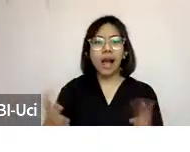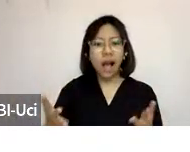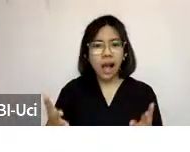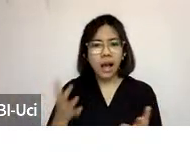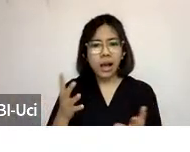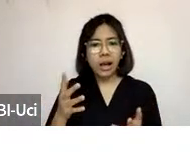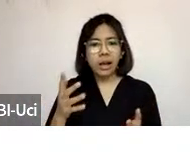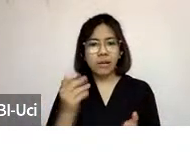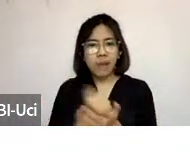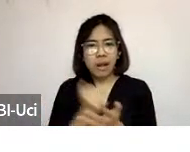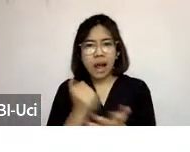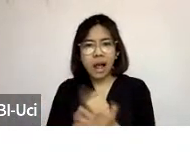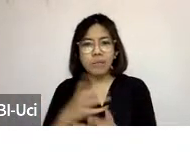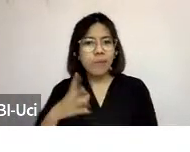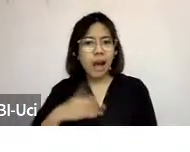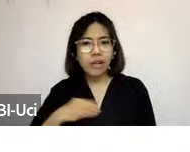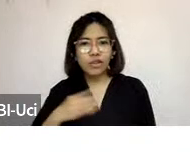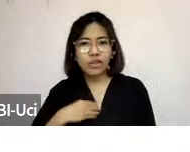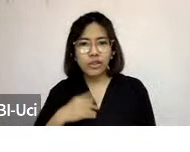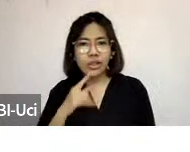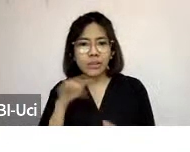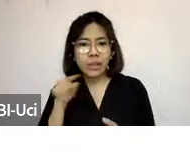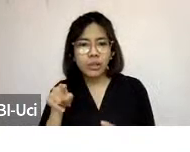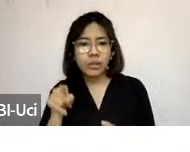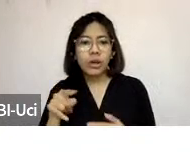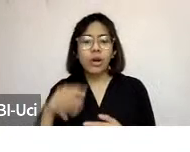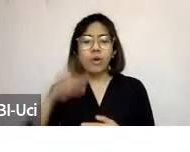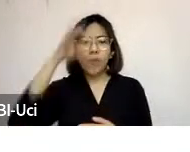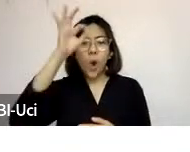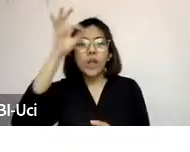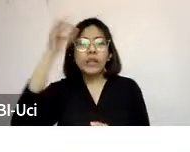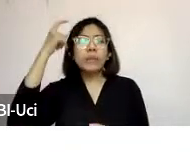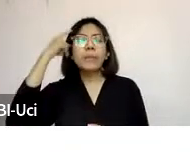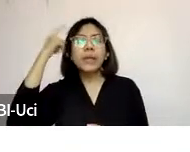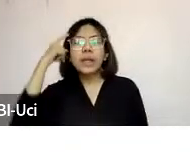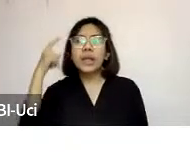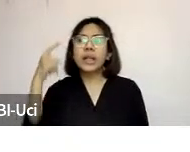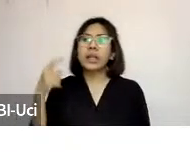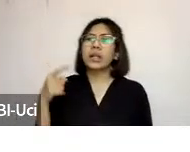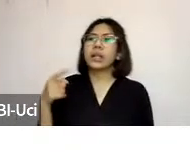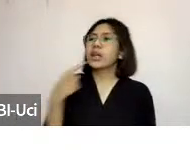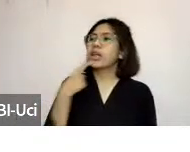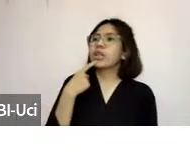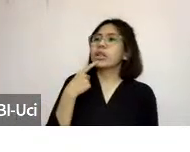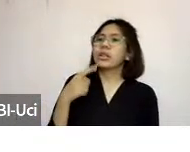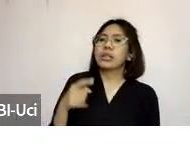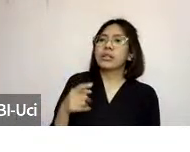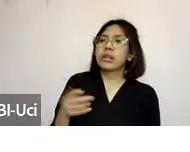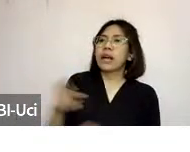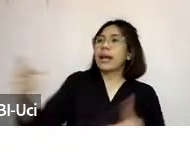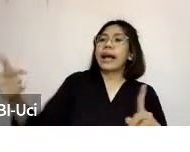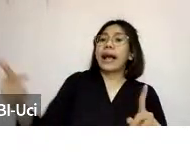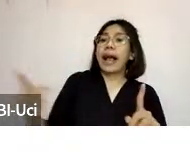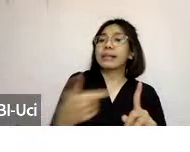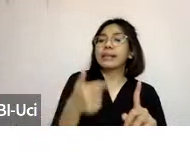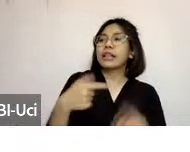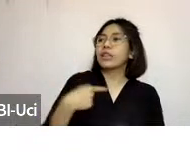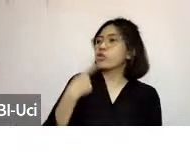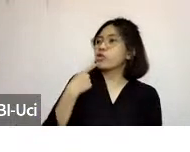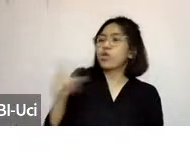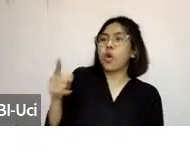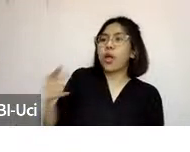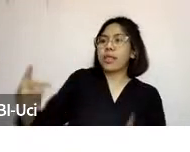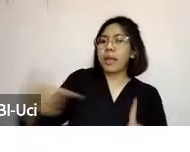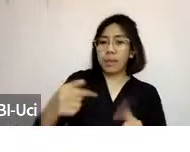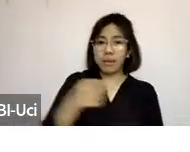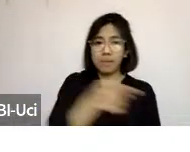serahkan senjata itu ke polisi dimaknai oleh Polisi sebagai shutter fighting memang kalo dalam bahasa Inggris teman-teman pasti lebih